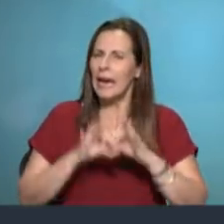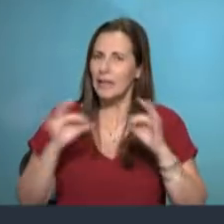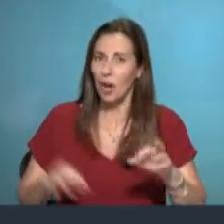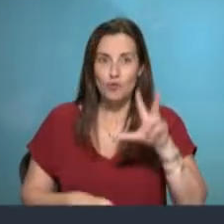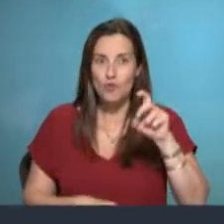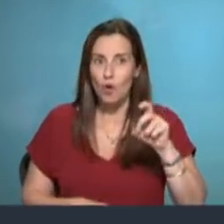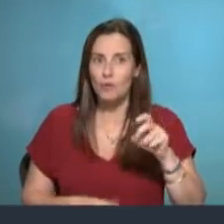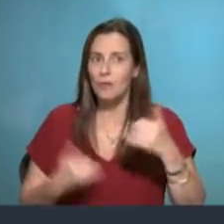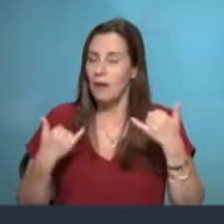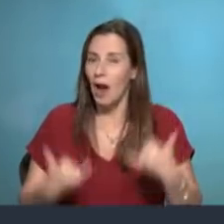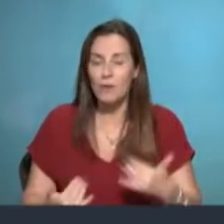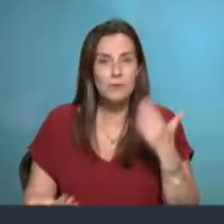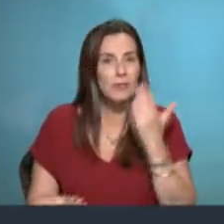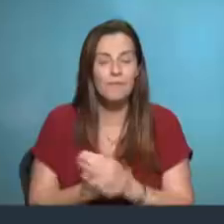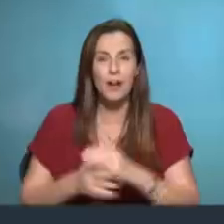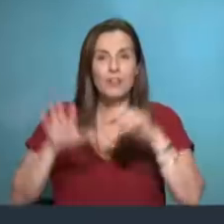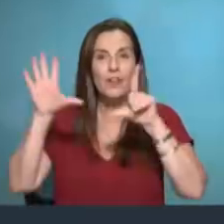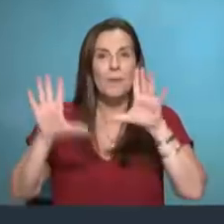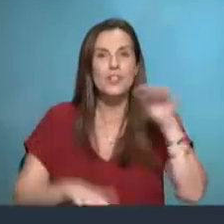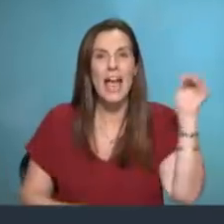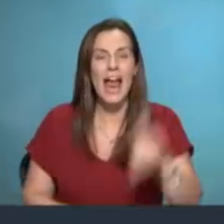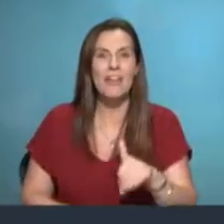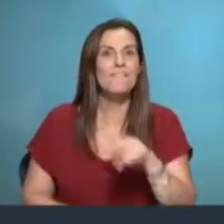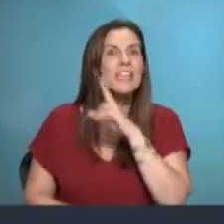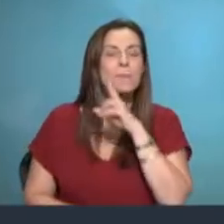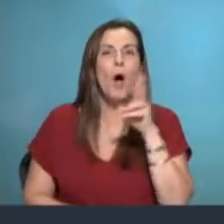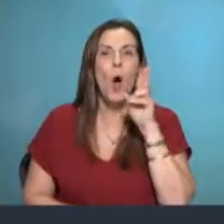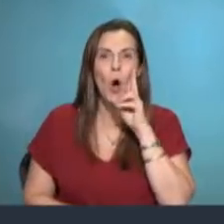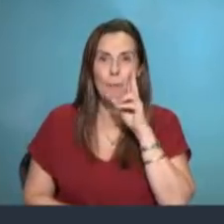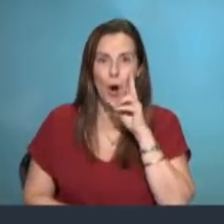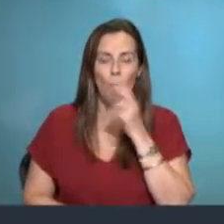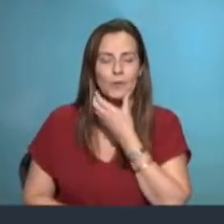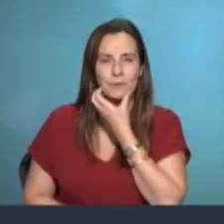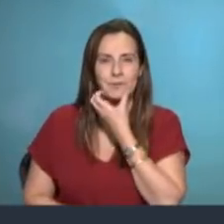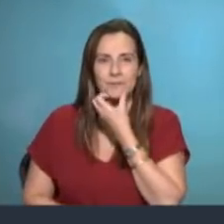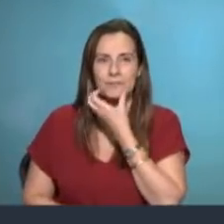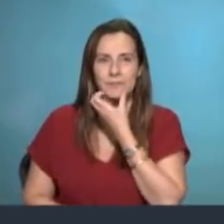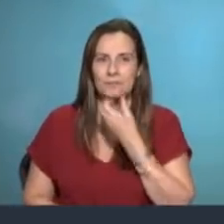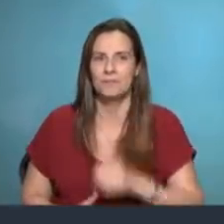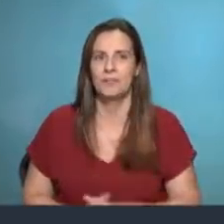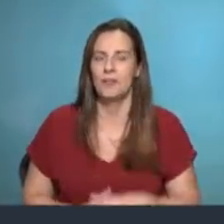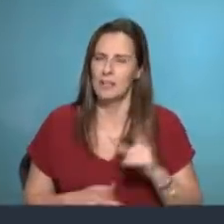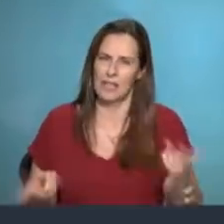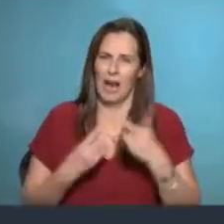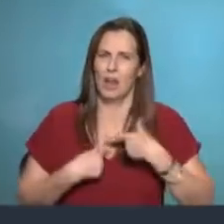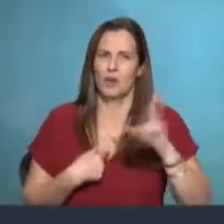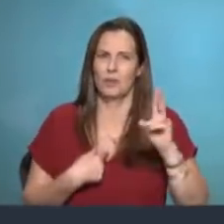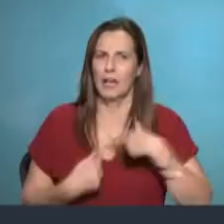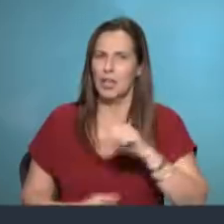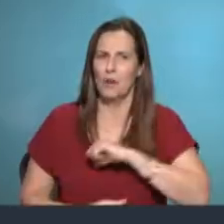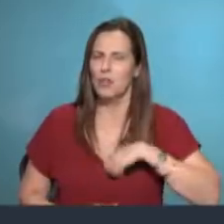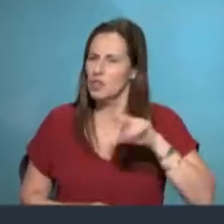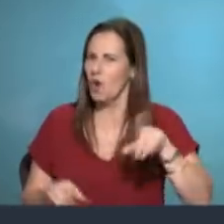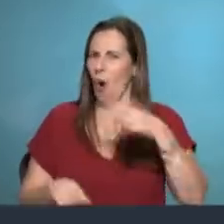ב-30, והיום זה 75 אלף אימא. זה מקל עליי, אני לא לבד, יש עוד